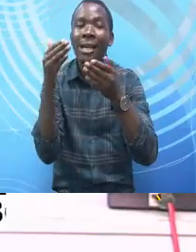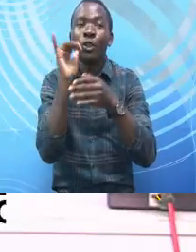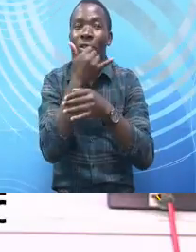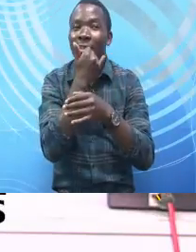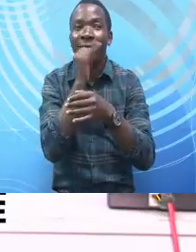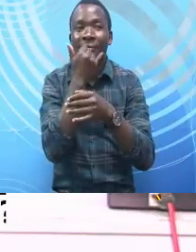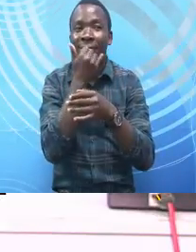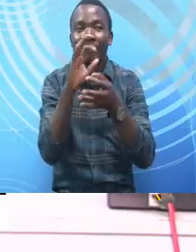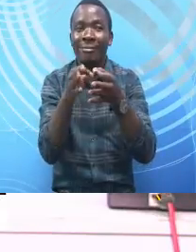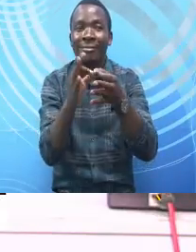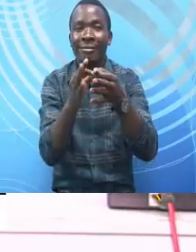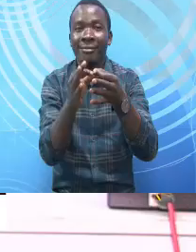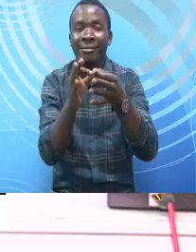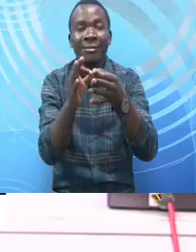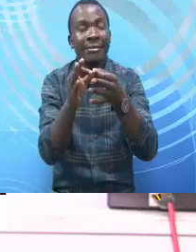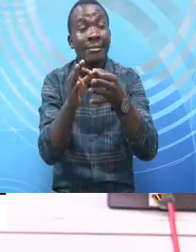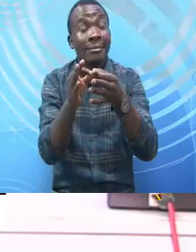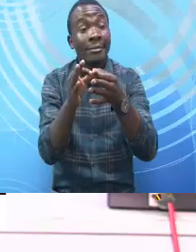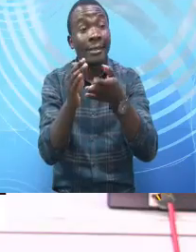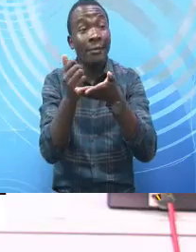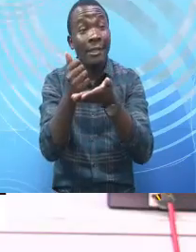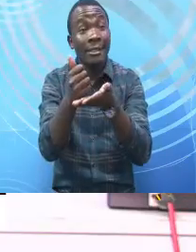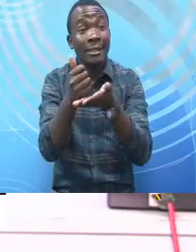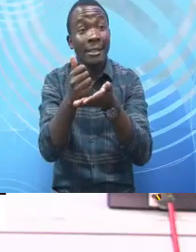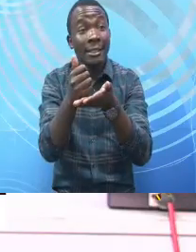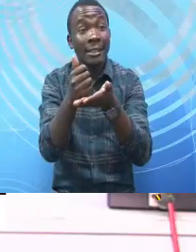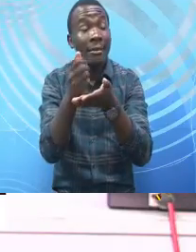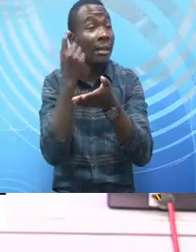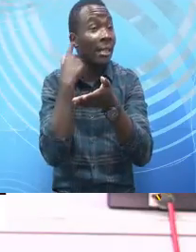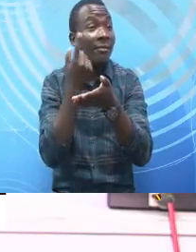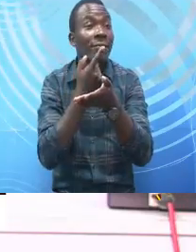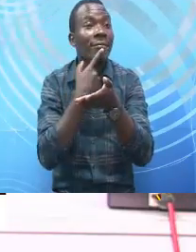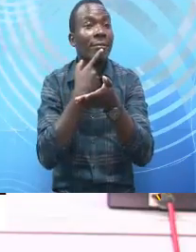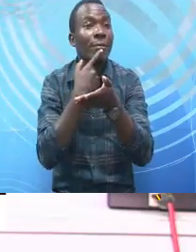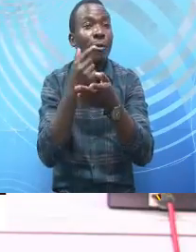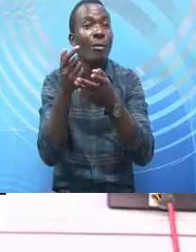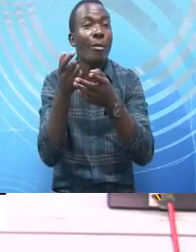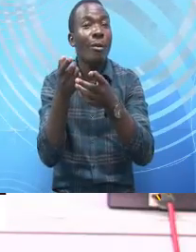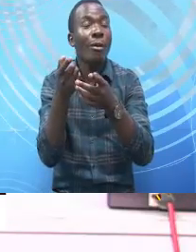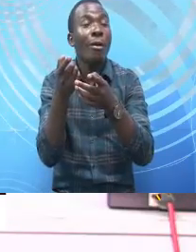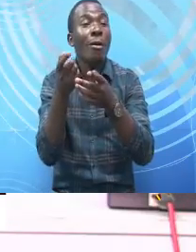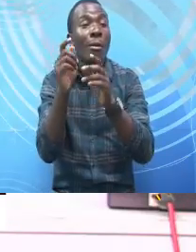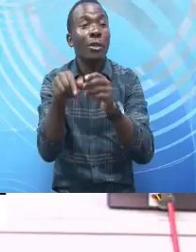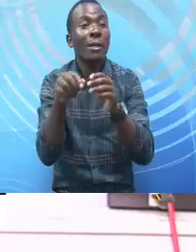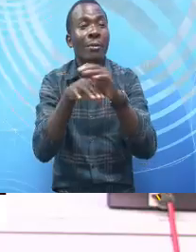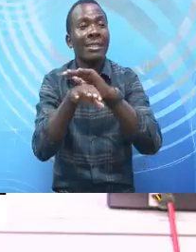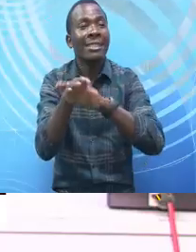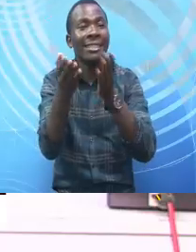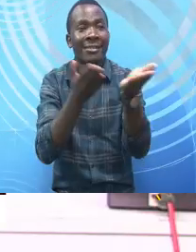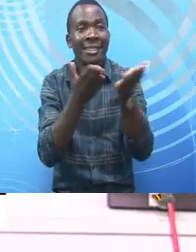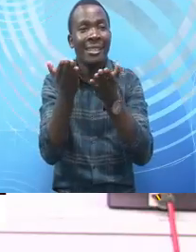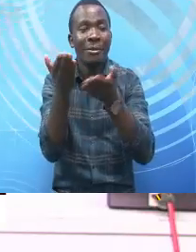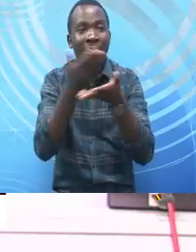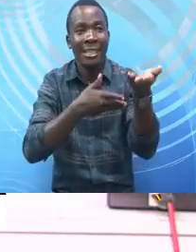Joseph Musabyimana wafashije abavandimwe wacu kugira ngo ibikiganiro kibashe kugeraho mu rurimi